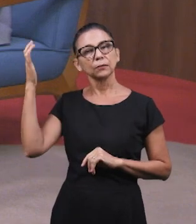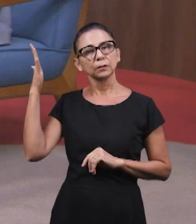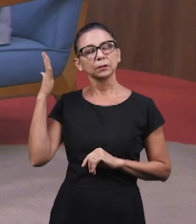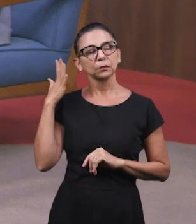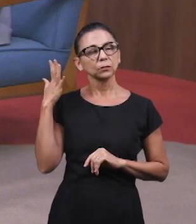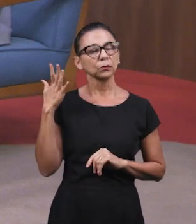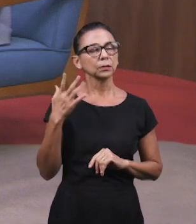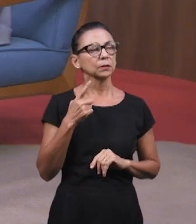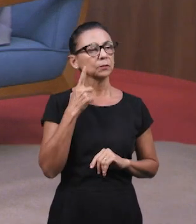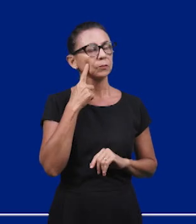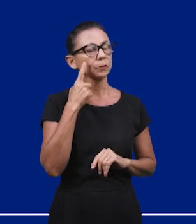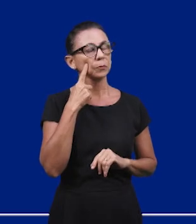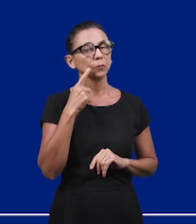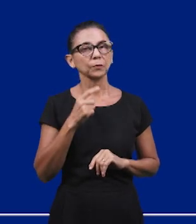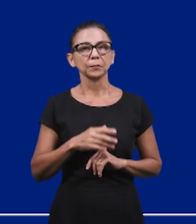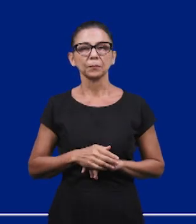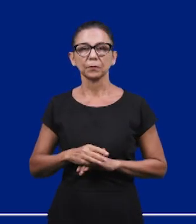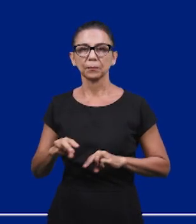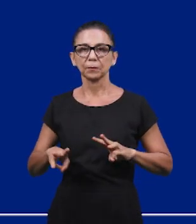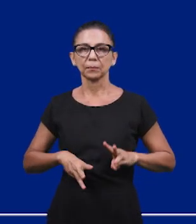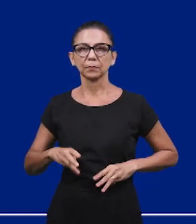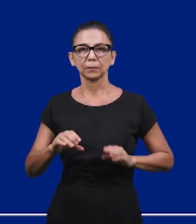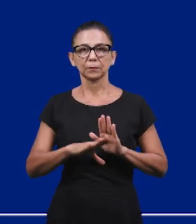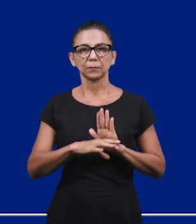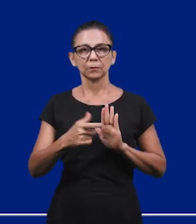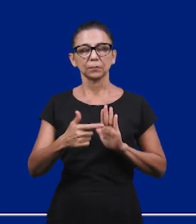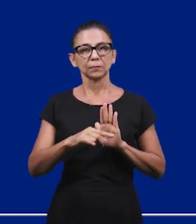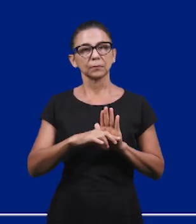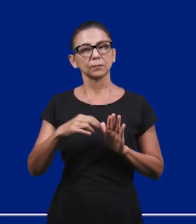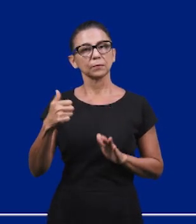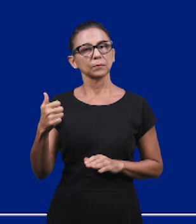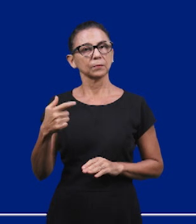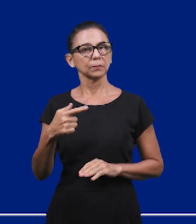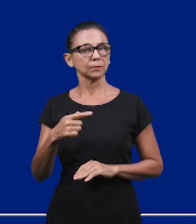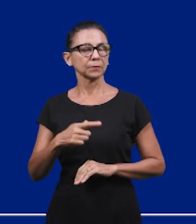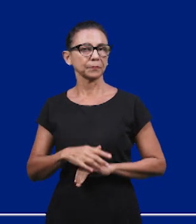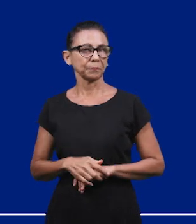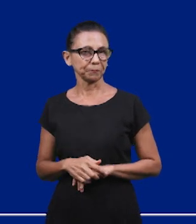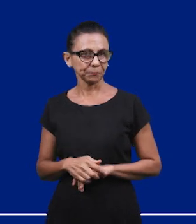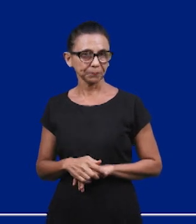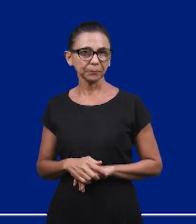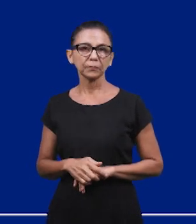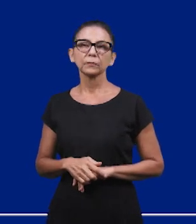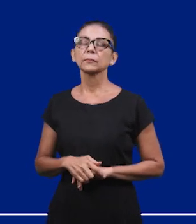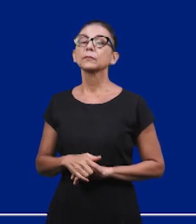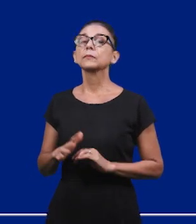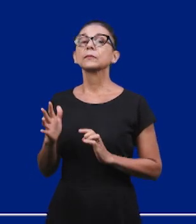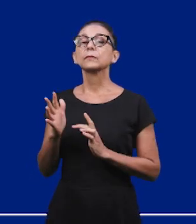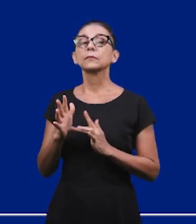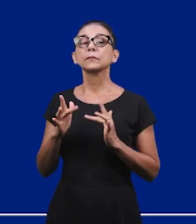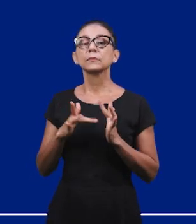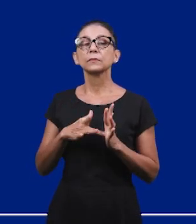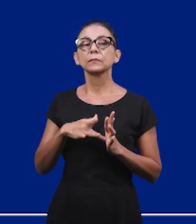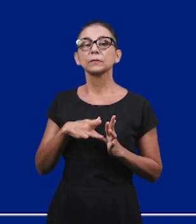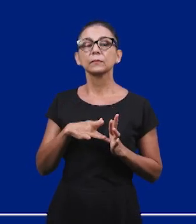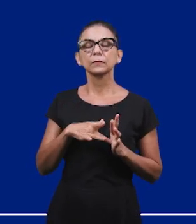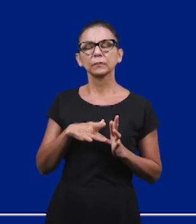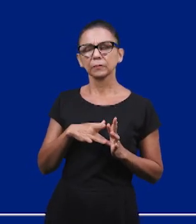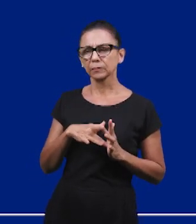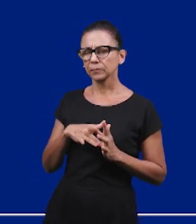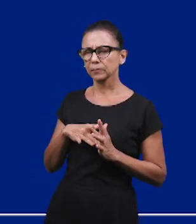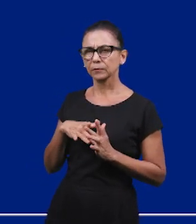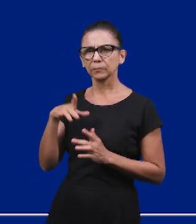verset 17, qui dit, et Jésus, ayant entendu cela, a dit, les saints n'ont pas